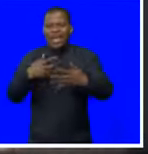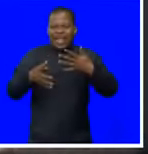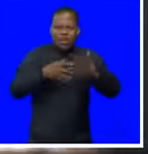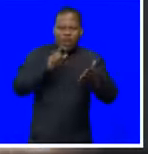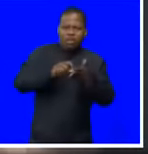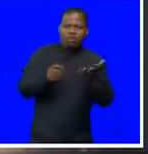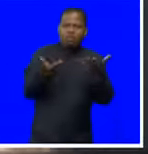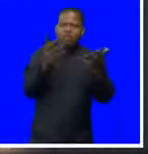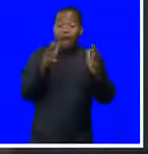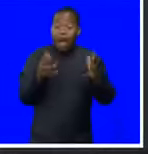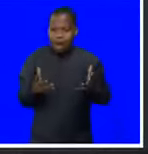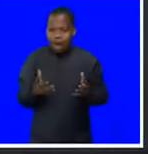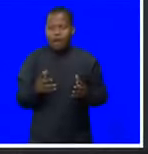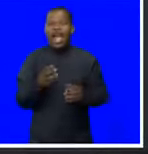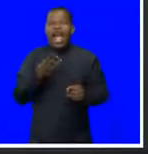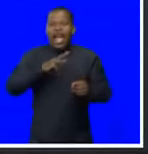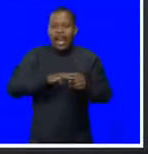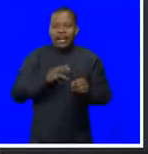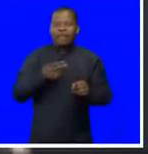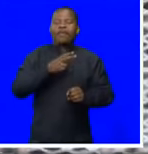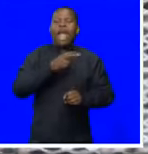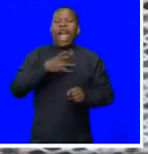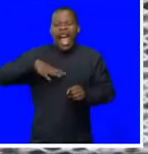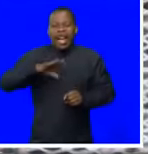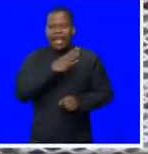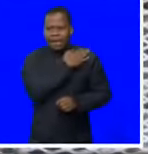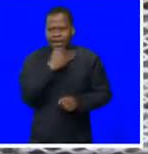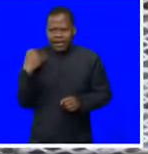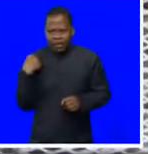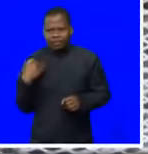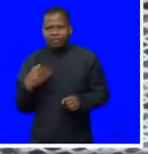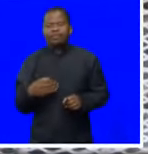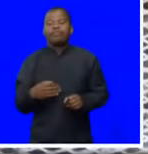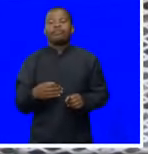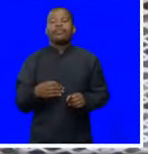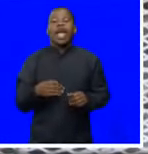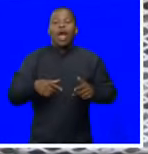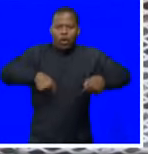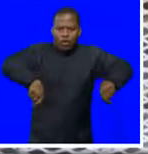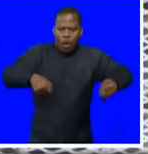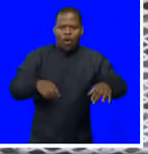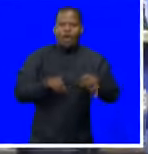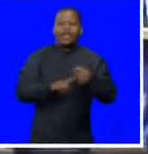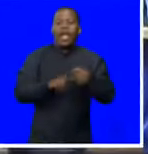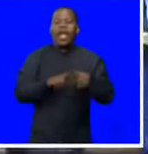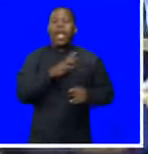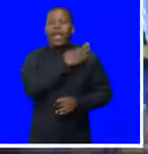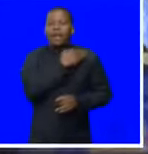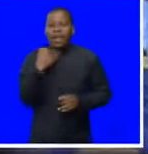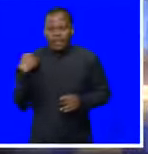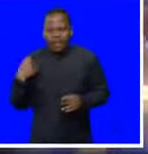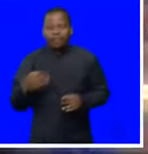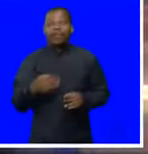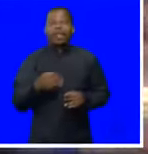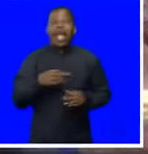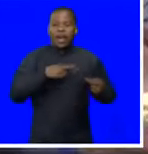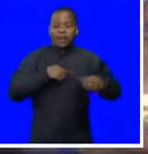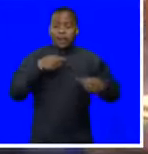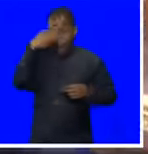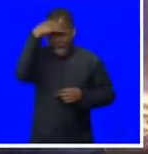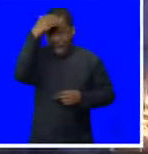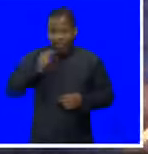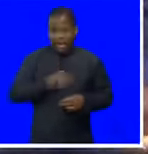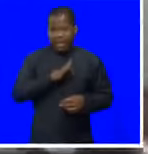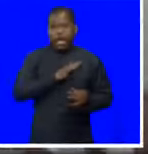khona. Kanti ke tinduna tembuso kufaka ekhathi induna yetemidlalo namasiko Harris Bulunga, induna yetisebenti tembuso Mabulala